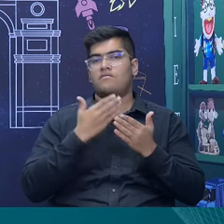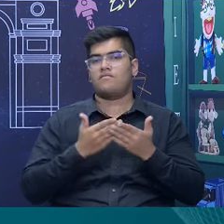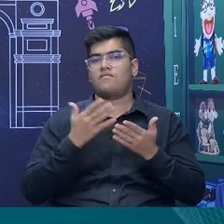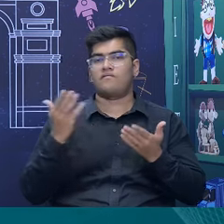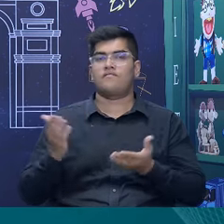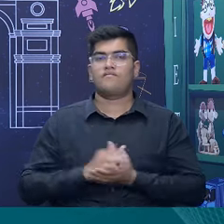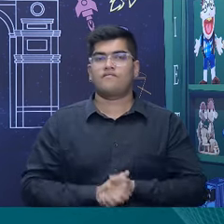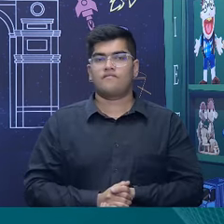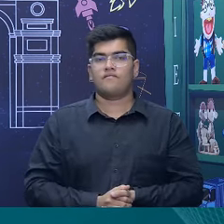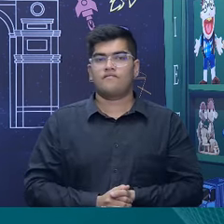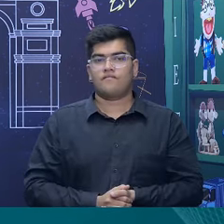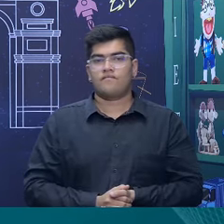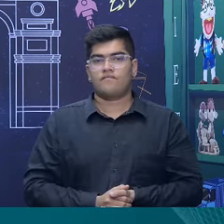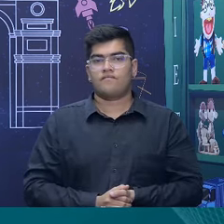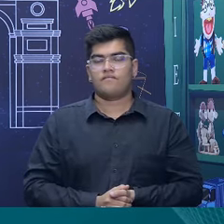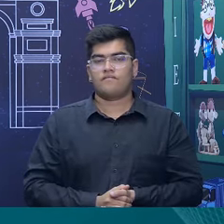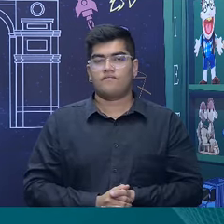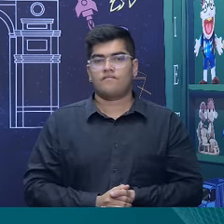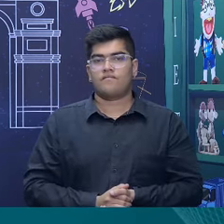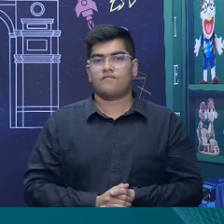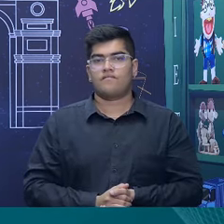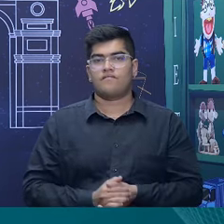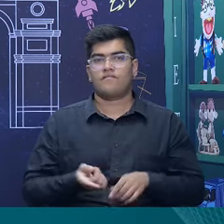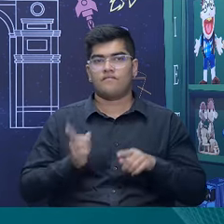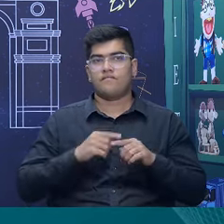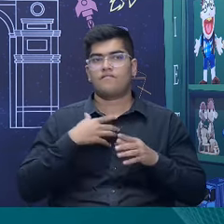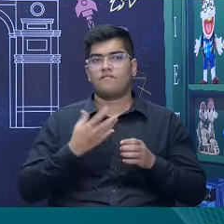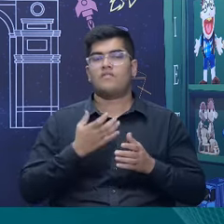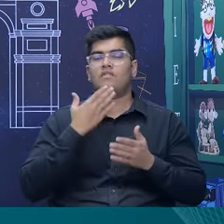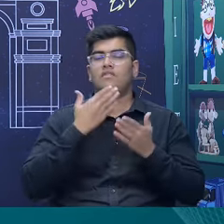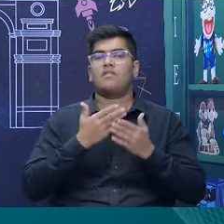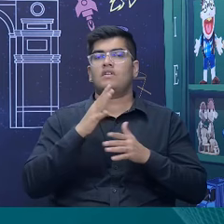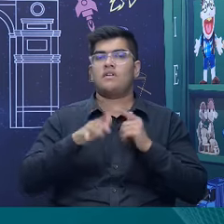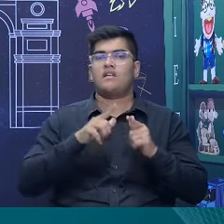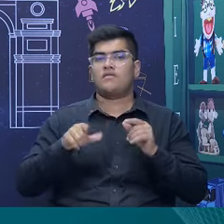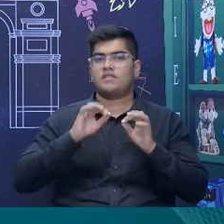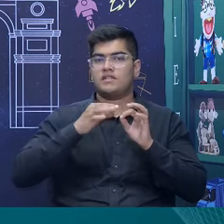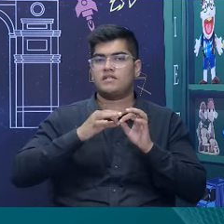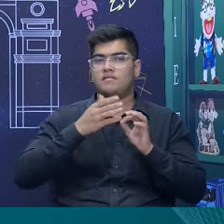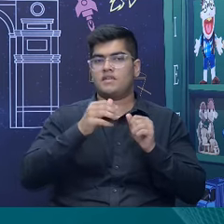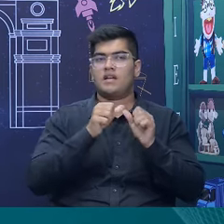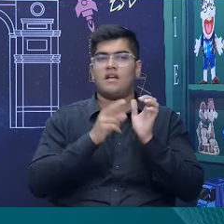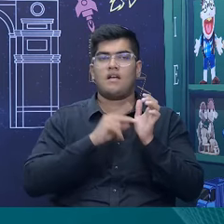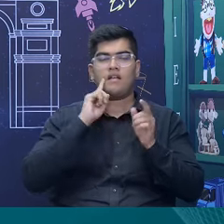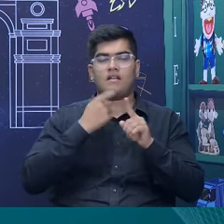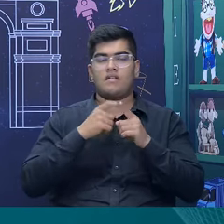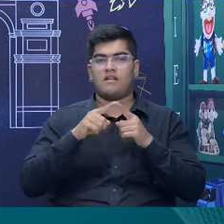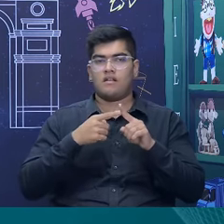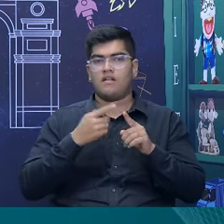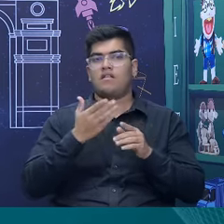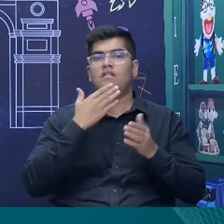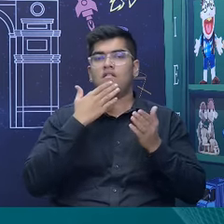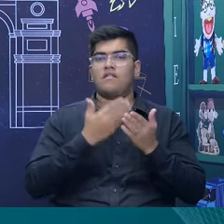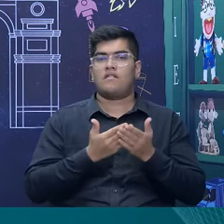समझा दिया मैम थैंक यू सो मच धन्यवाद मैं साइन लैंग्वेज इंटरप्रेटर हमारे साथ अनिकेत रहे उनका भी धन्यवाद